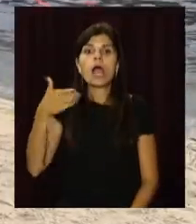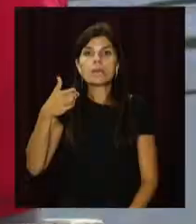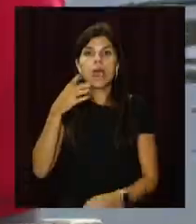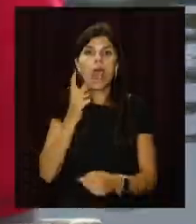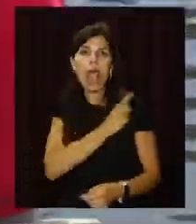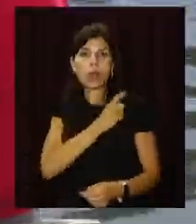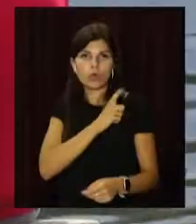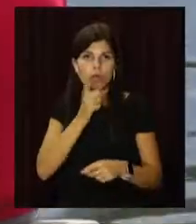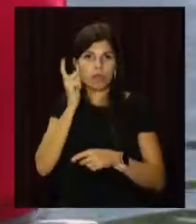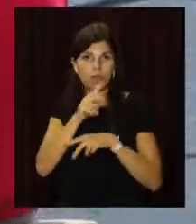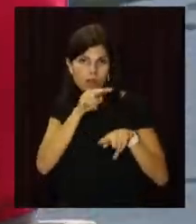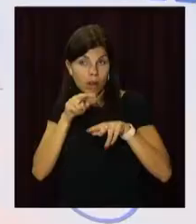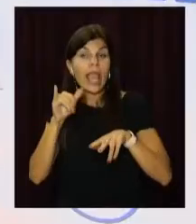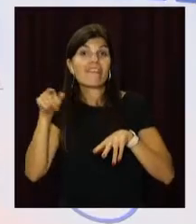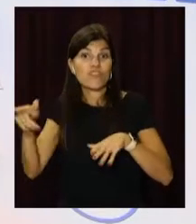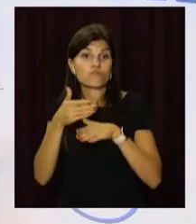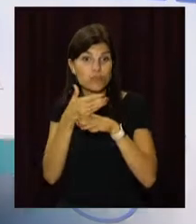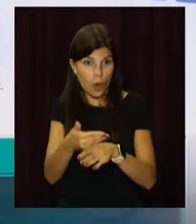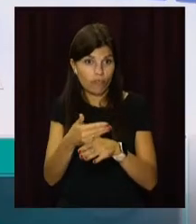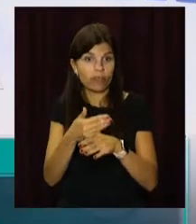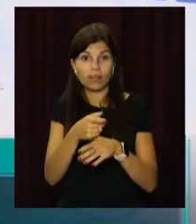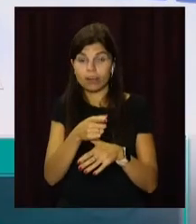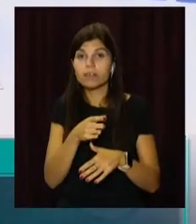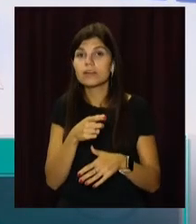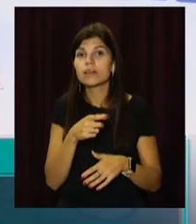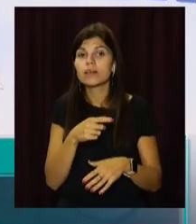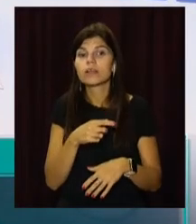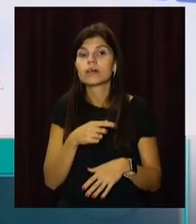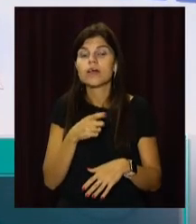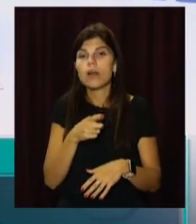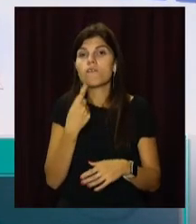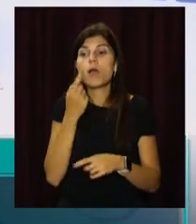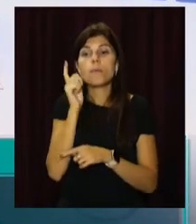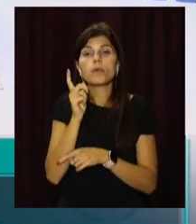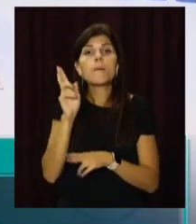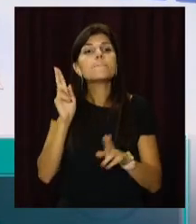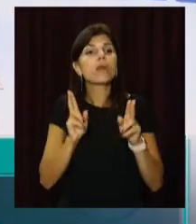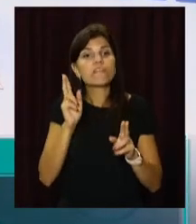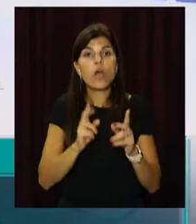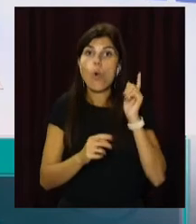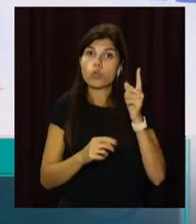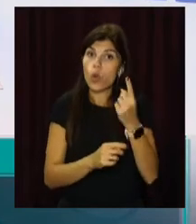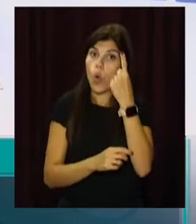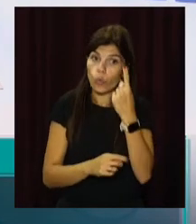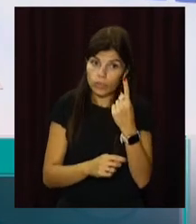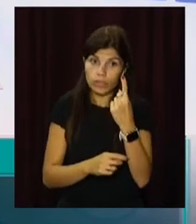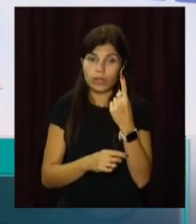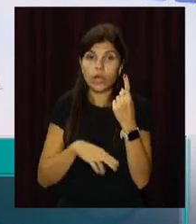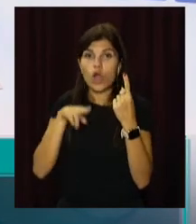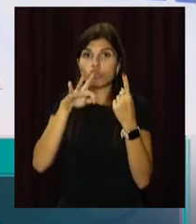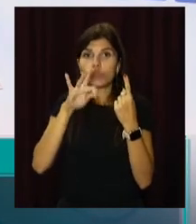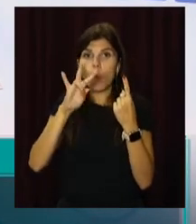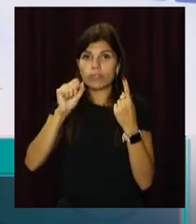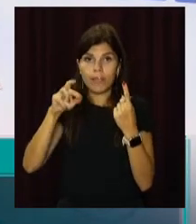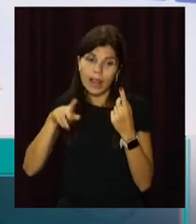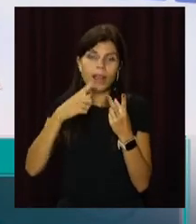ж і допомагали визначити переможців. Правила передбачають лов риби однією удочкою, донною або